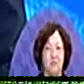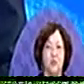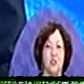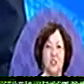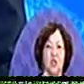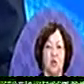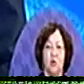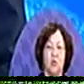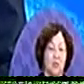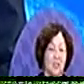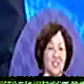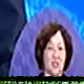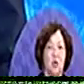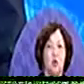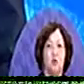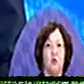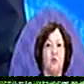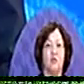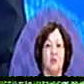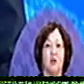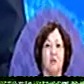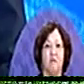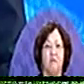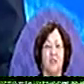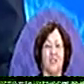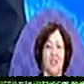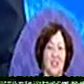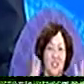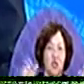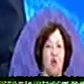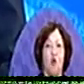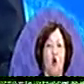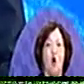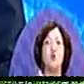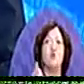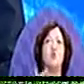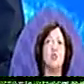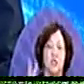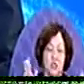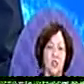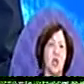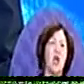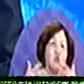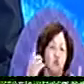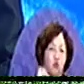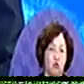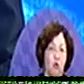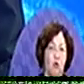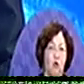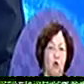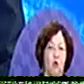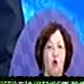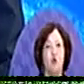сономын Лувсан Андангийн нэрмжтэй гоо зүйн дээд шагналыг гардуулах ёстой боллоо. 8 дахь удаагийн болгож байгаа энэ шагналын эзнээр хөгжмийн